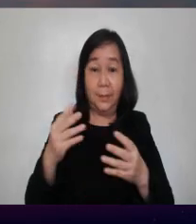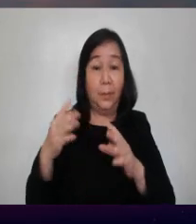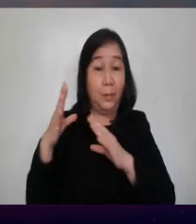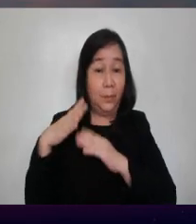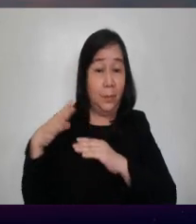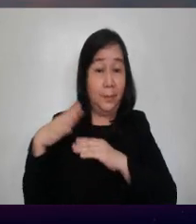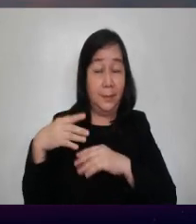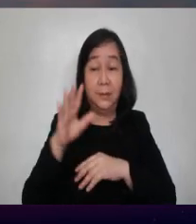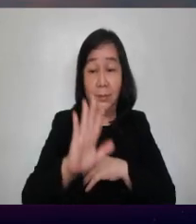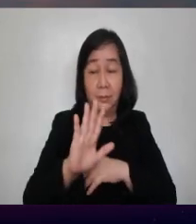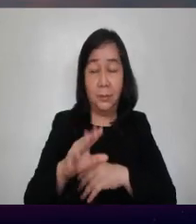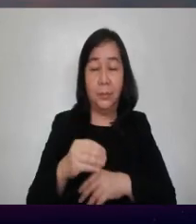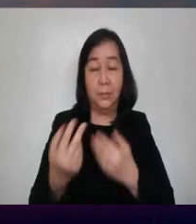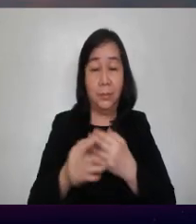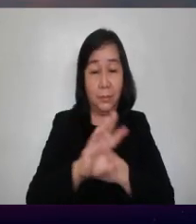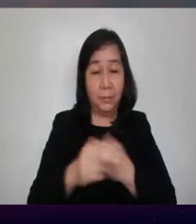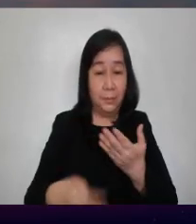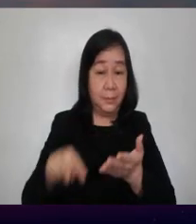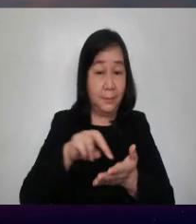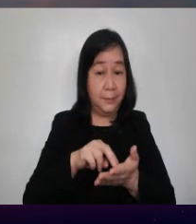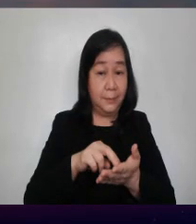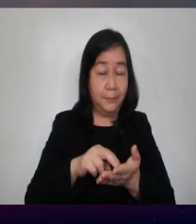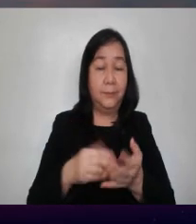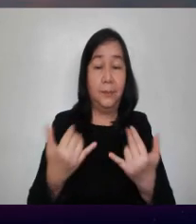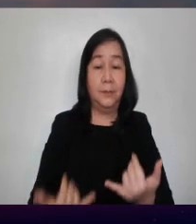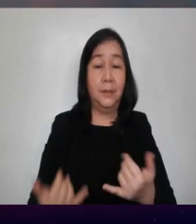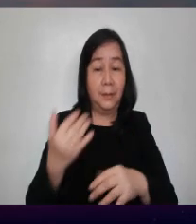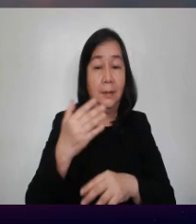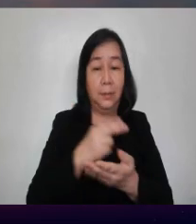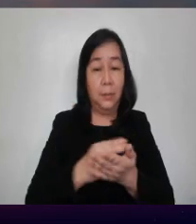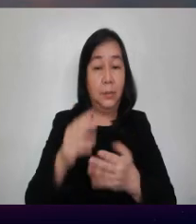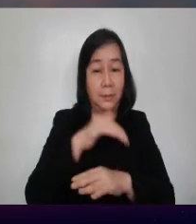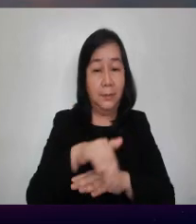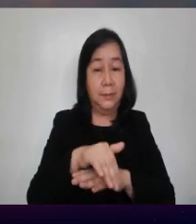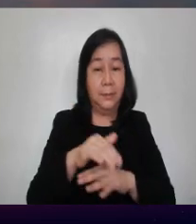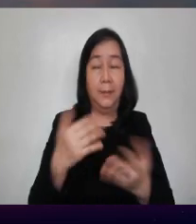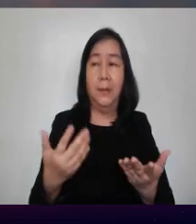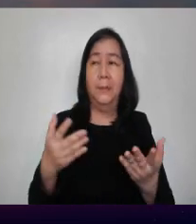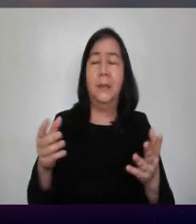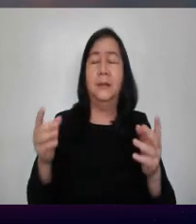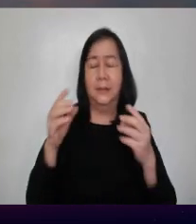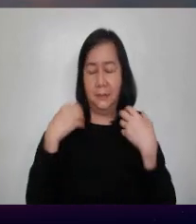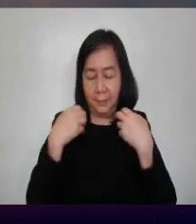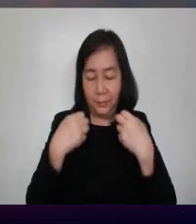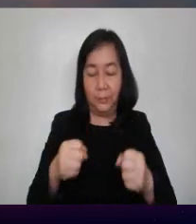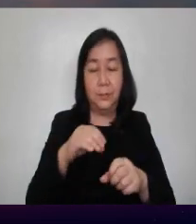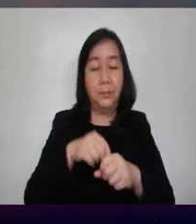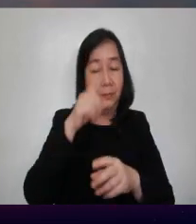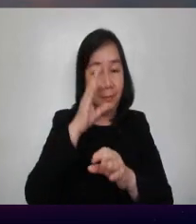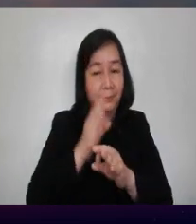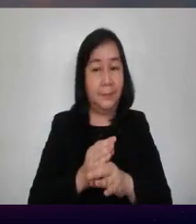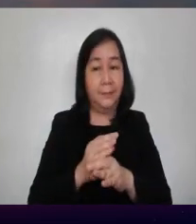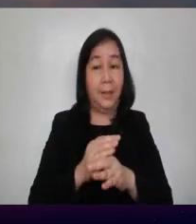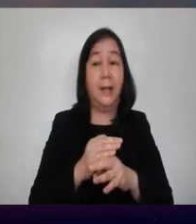habang hinihintay ang iyong sariling muling pagkabuhay ngayong banal na gabi? Magpakatatag tayo sa pananampalataya